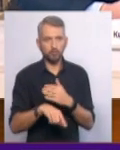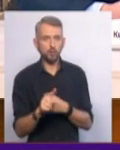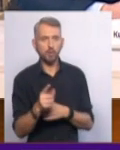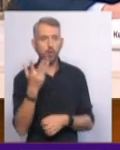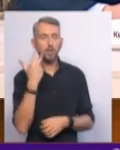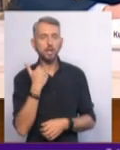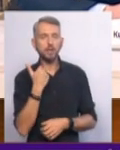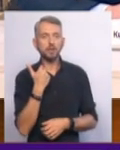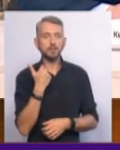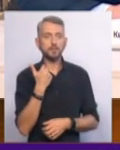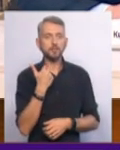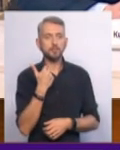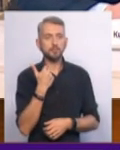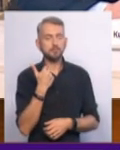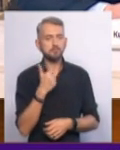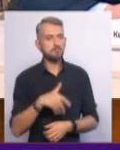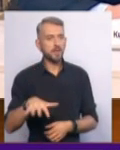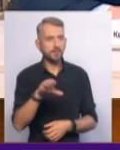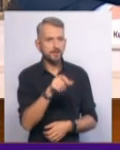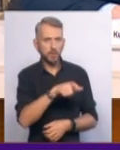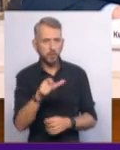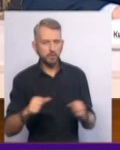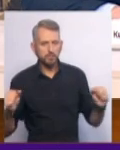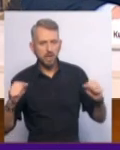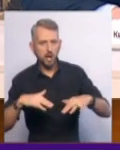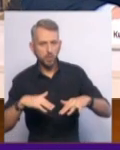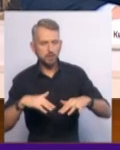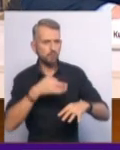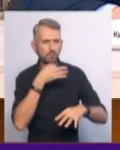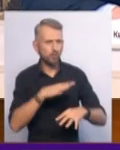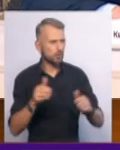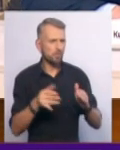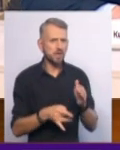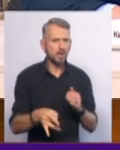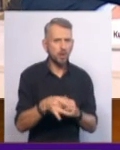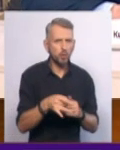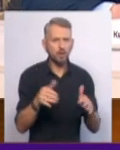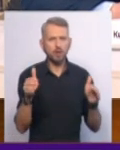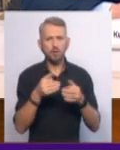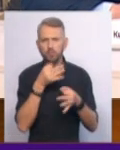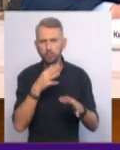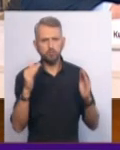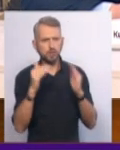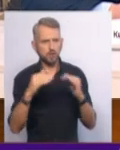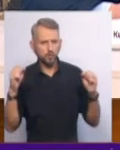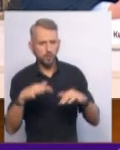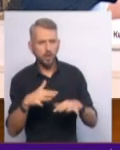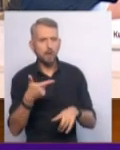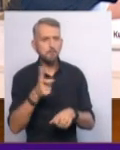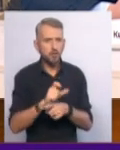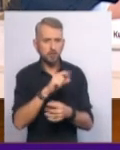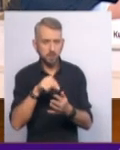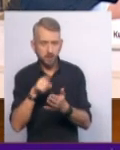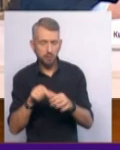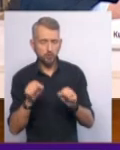коли всі мешканці збираються будь-якого мікрорайону, будь-якого будинку, більшість питань можна вирішити